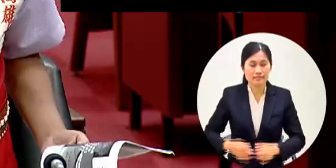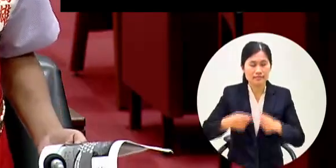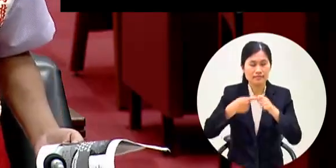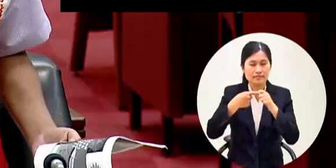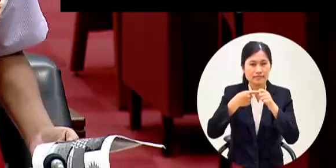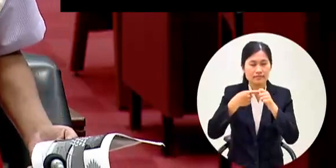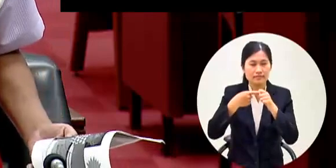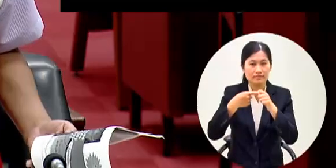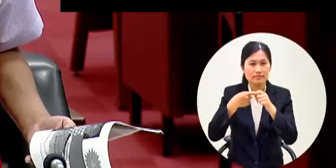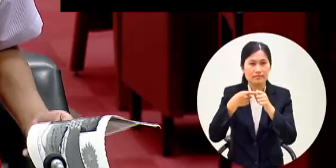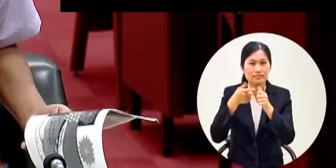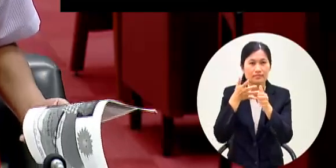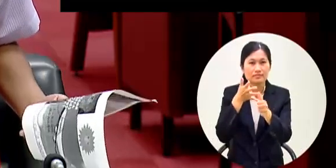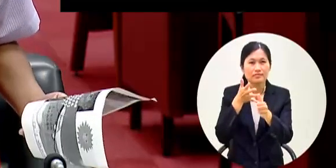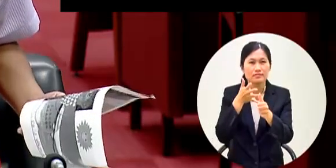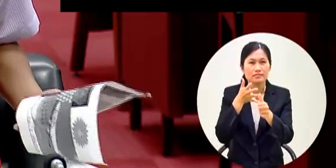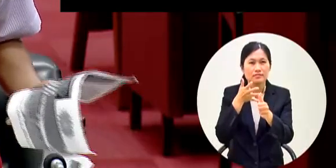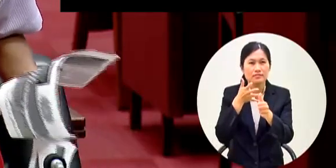第一个问题，